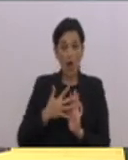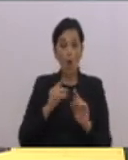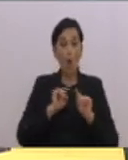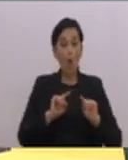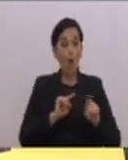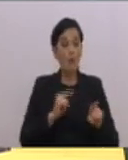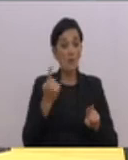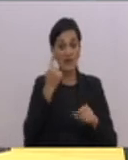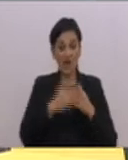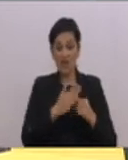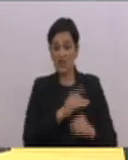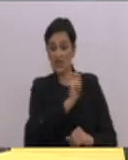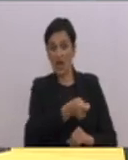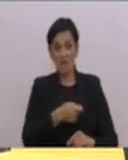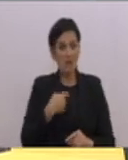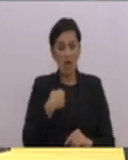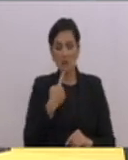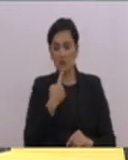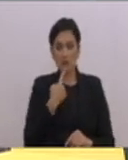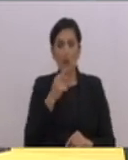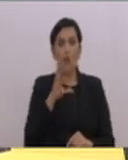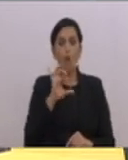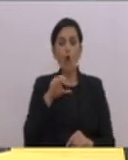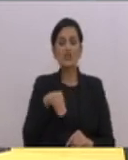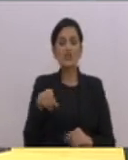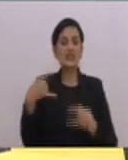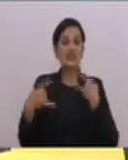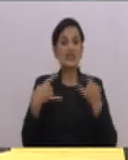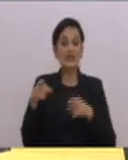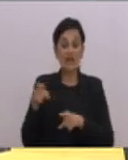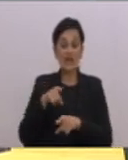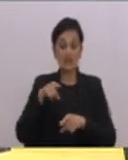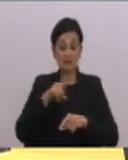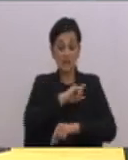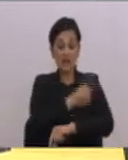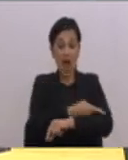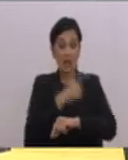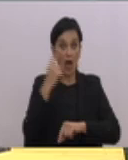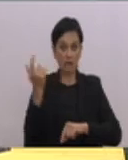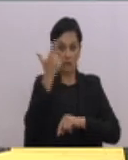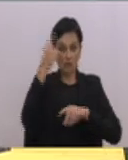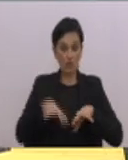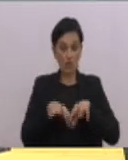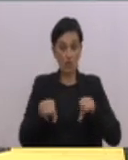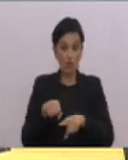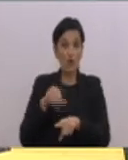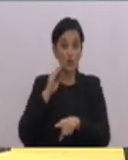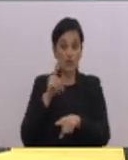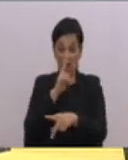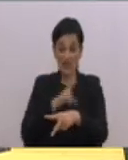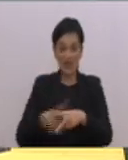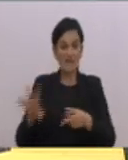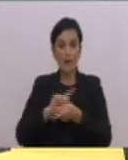დაისჯება. რატომღაც ეჭვი მეპარება რომ პოსტივის საფრთხე არ ემუქრება სამთქვე ხარ ძალოფებაში. ხოდათ ქეროშეც დაკარგავ ძალაფლებას,